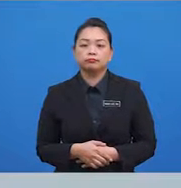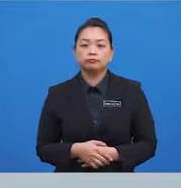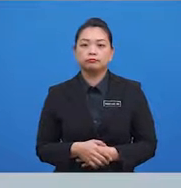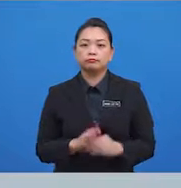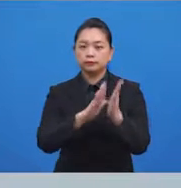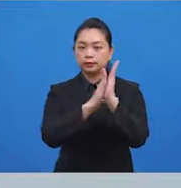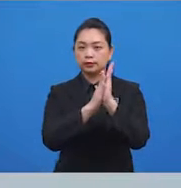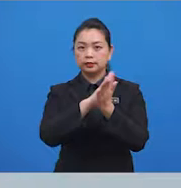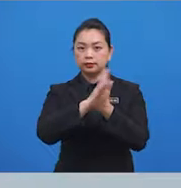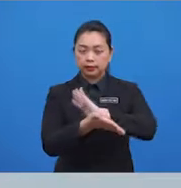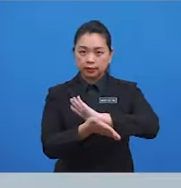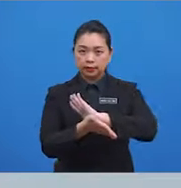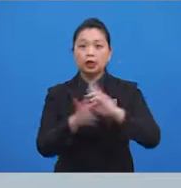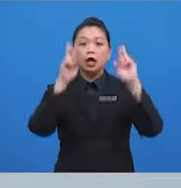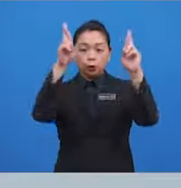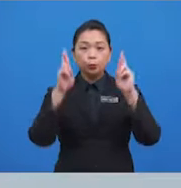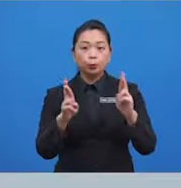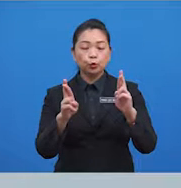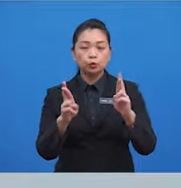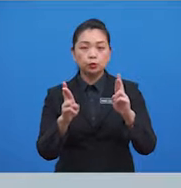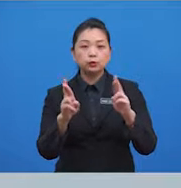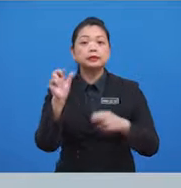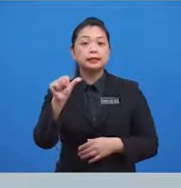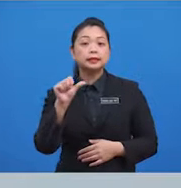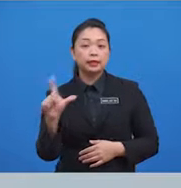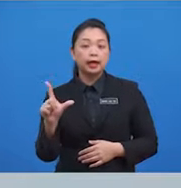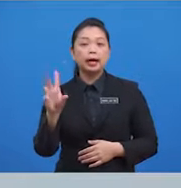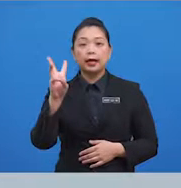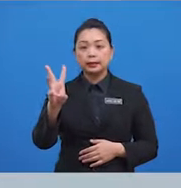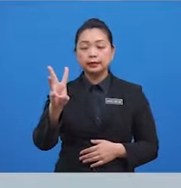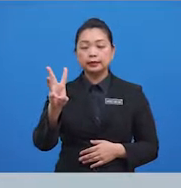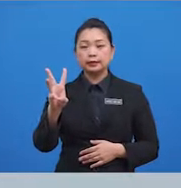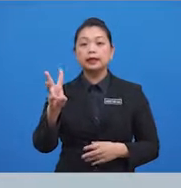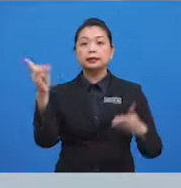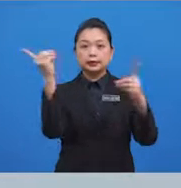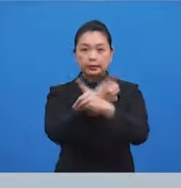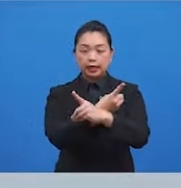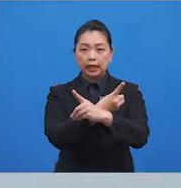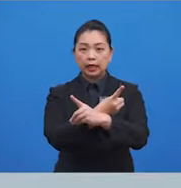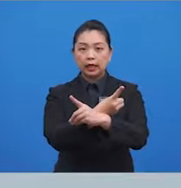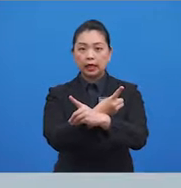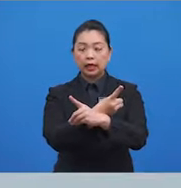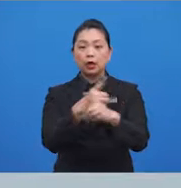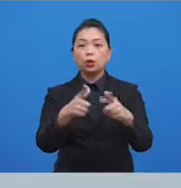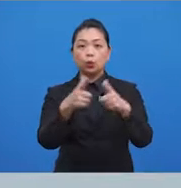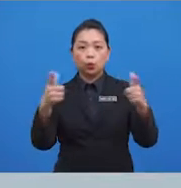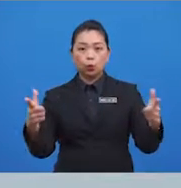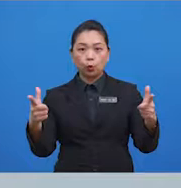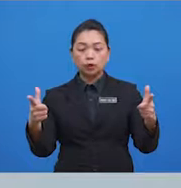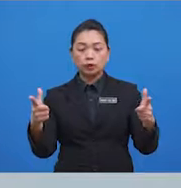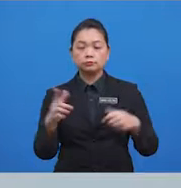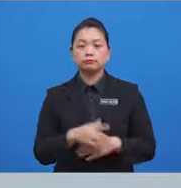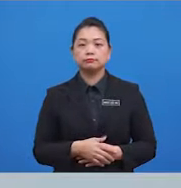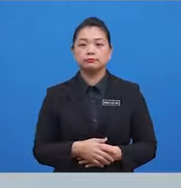rumus luas permukaan bagi kubus ialah 6 darab luas permukaan segi 4 sama,